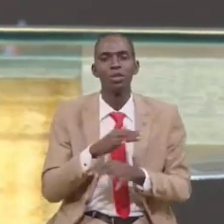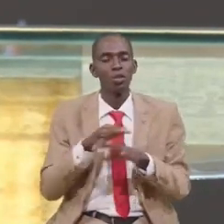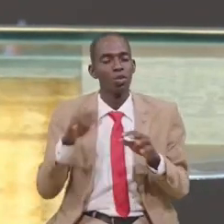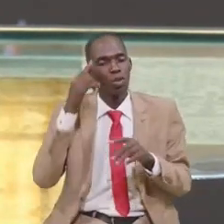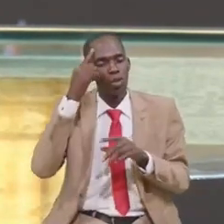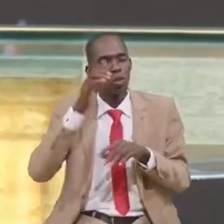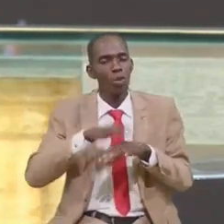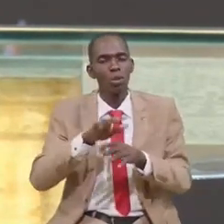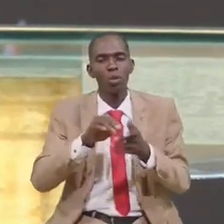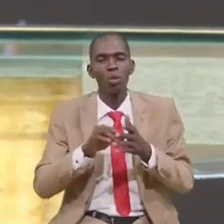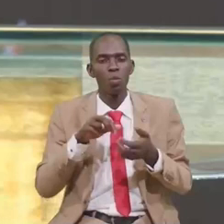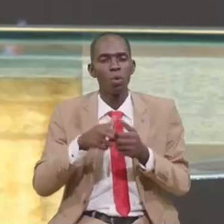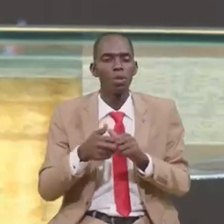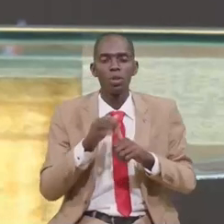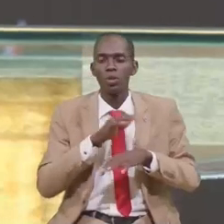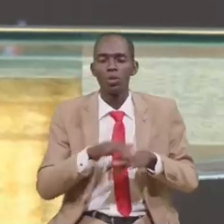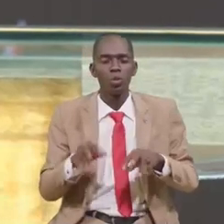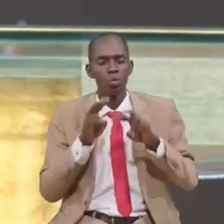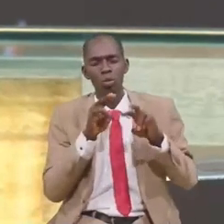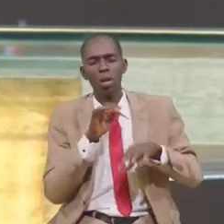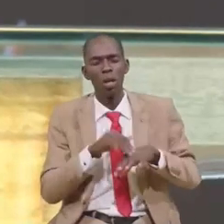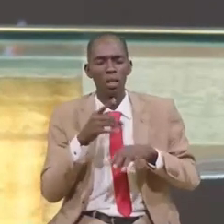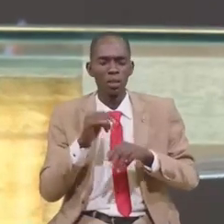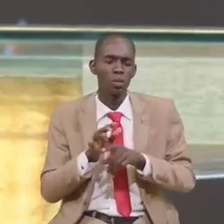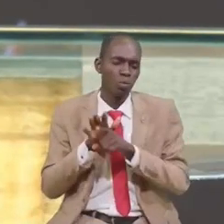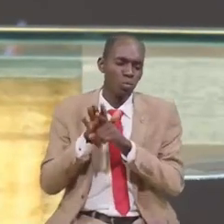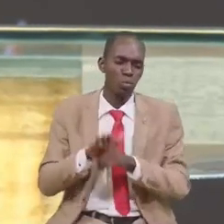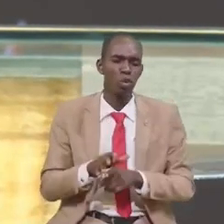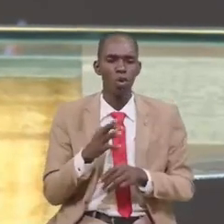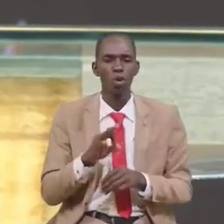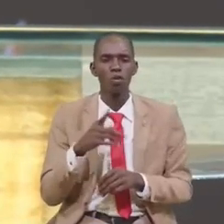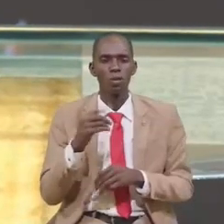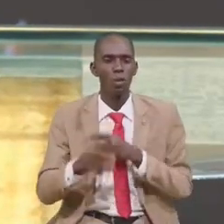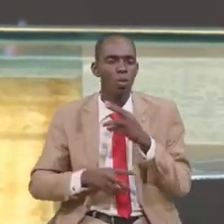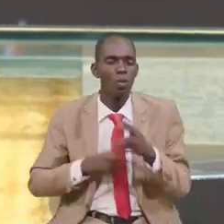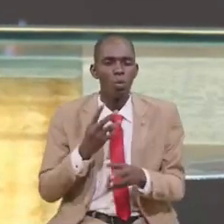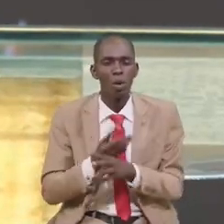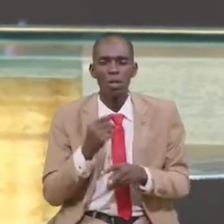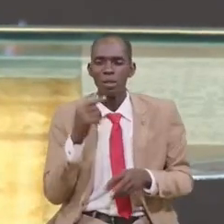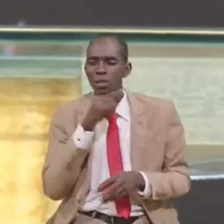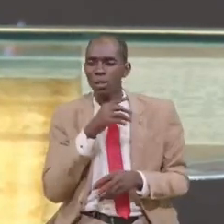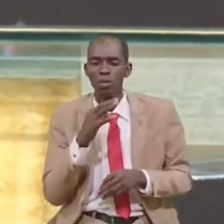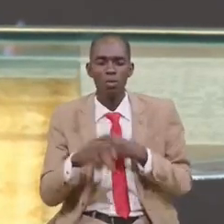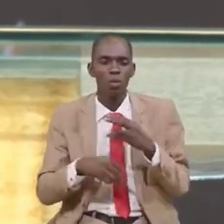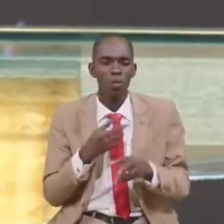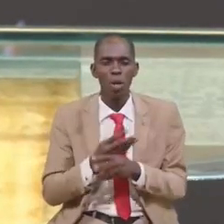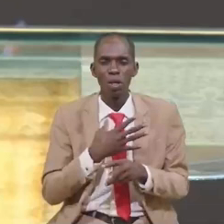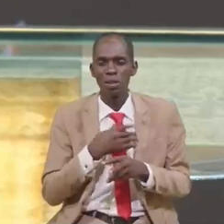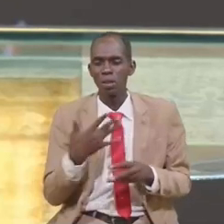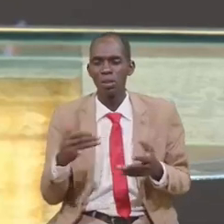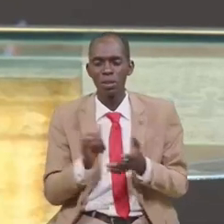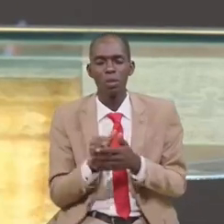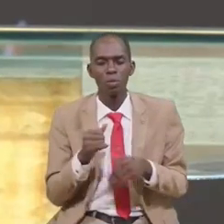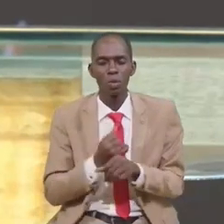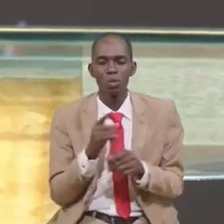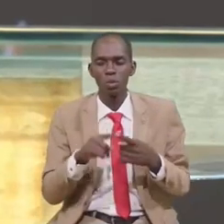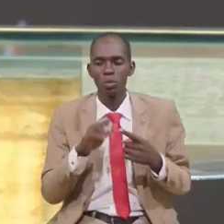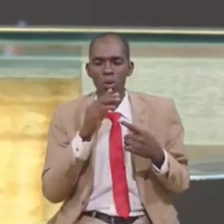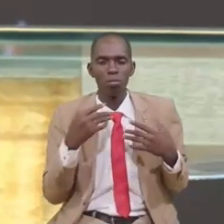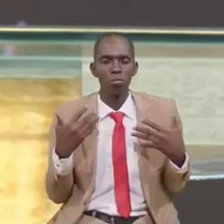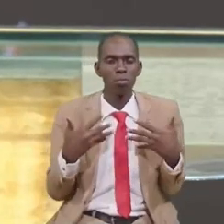pensez pas à la pression du monde, à la séduction du monde, aux menaces du monde. Pensez à la part de